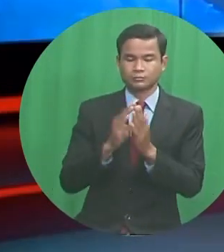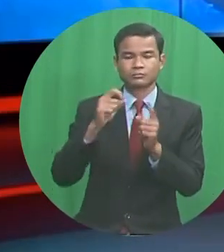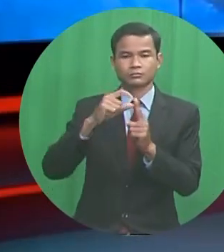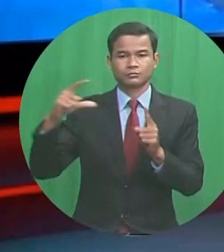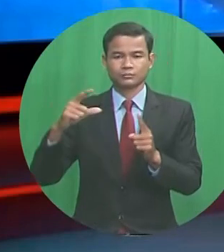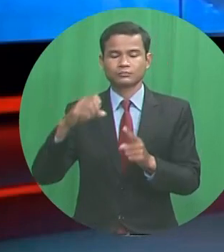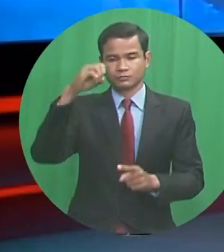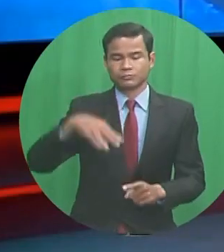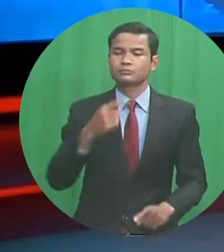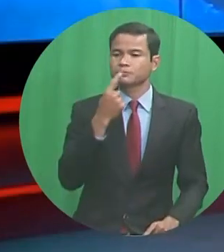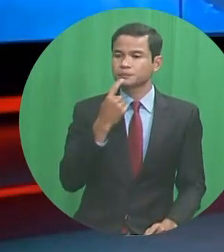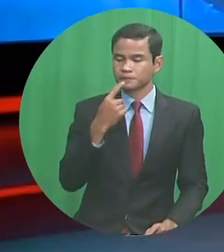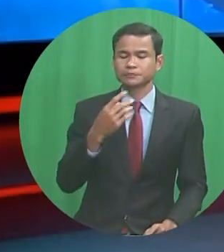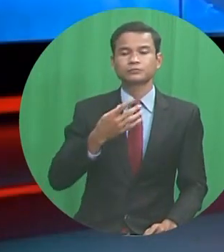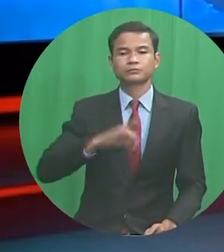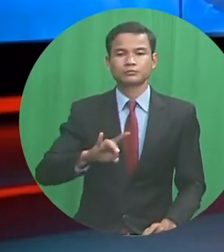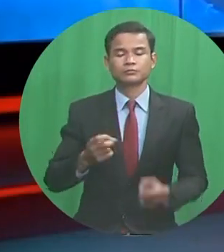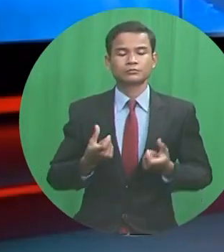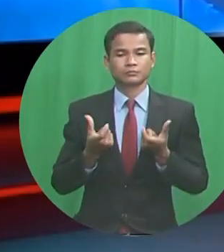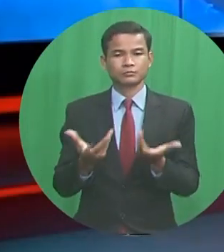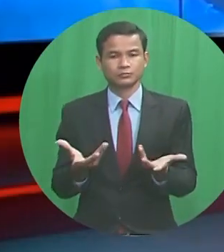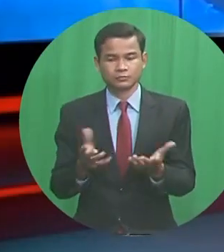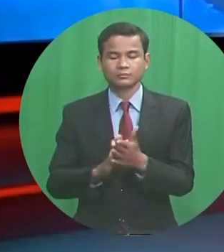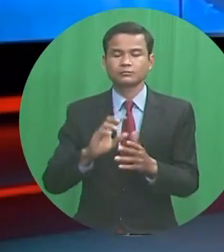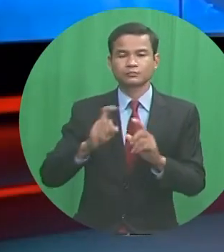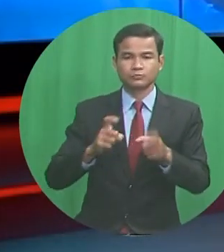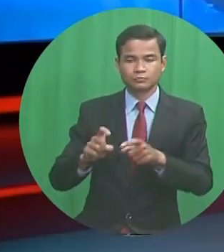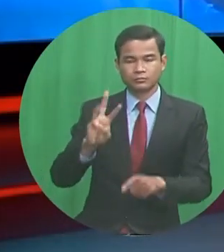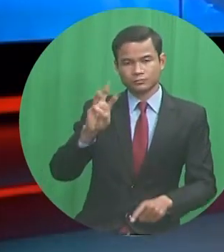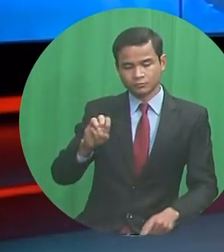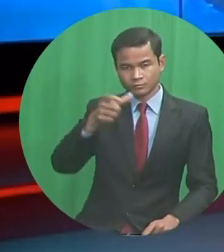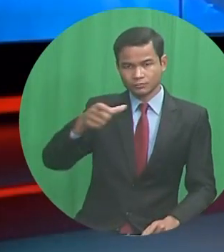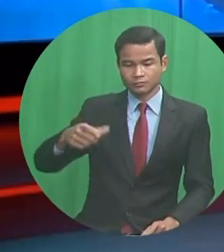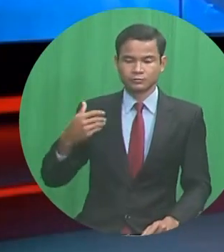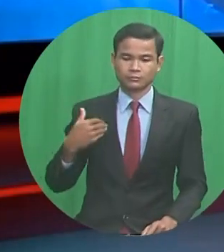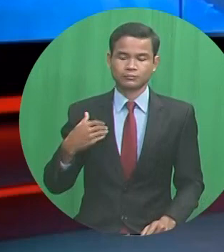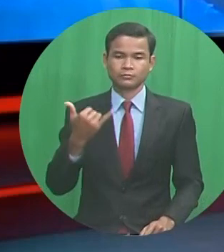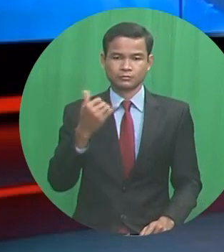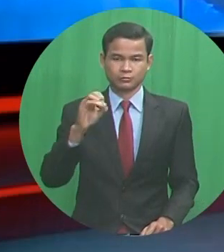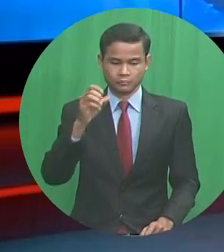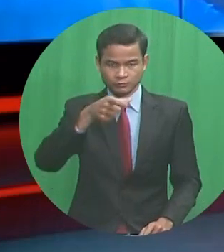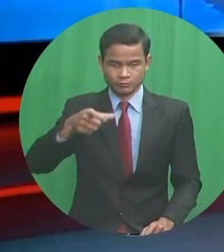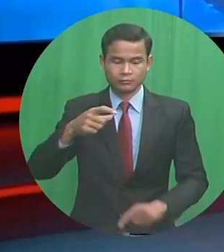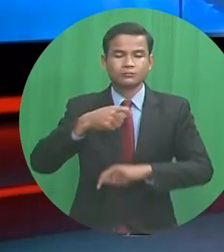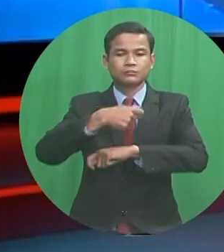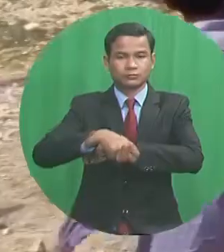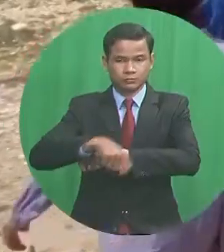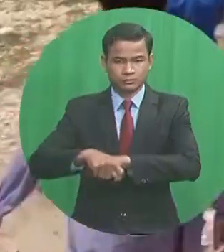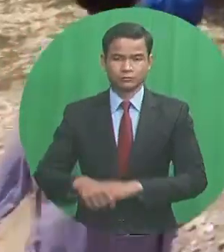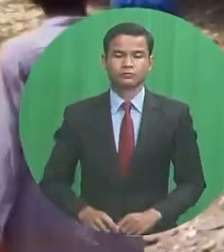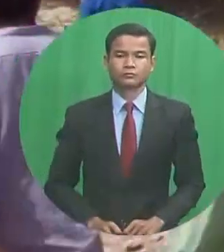កាលពីថ្ងៃអាទិត្យដោយហេតុការណ៍នេះបានសម្លាប់មនុស្សជាង30នាក់និងយ៉ាងហោចណាស់60នាក់ផ្សេងទៀតបានរងរបួស